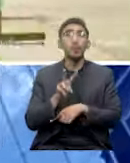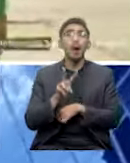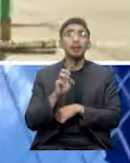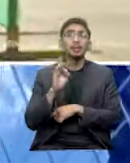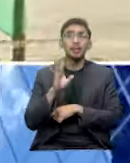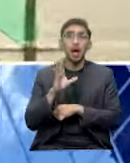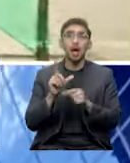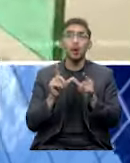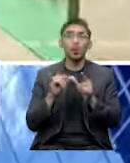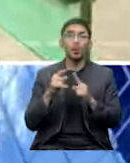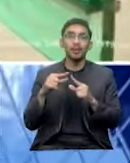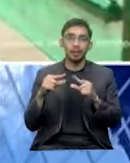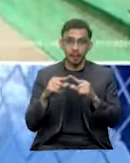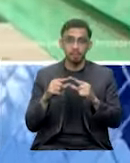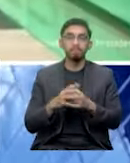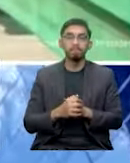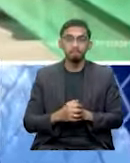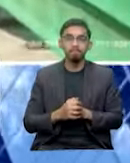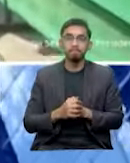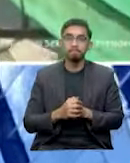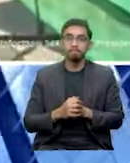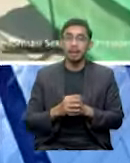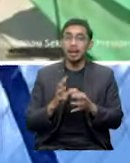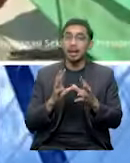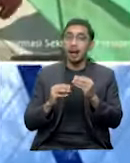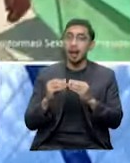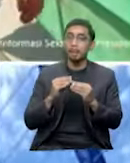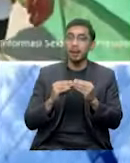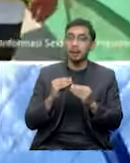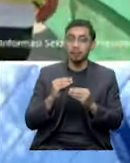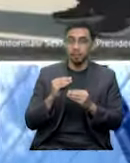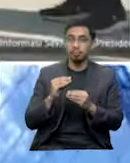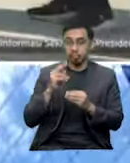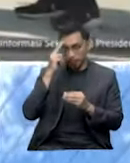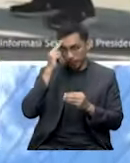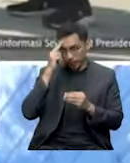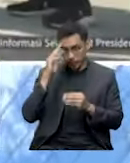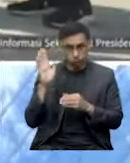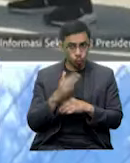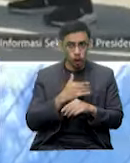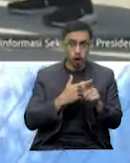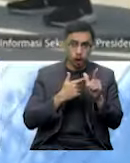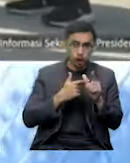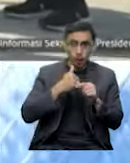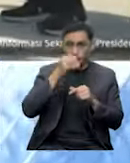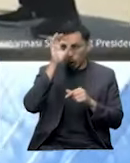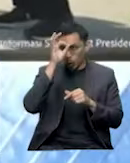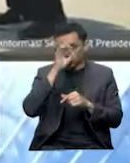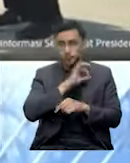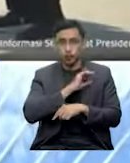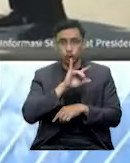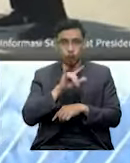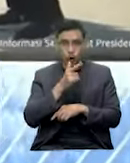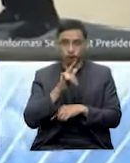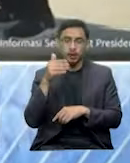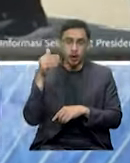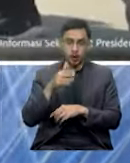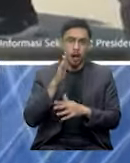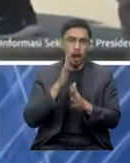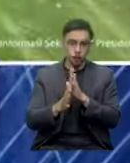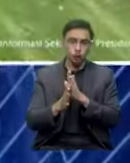dalam Rapim TNI Polri ini nanti akan dihadiri langsung oleh Presiden Joko Widodo, kemudian didampingi oleh